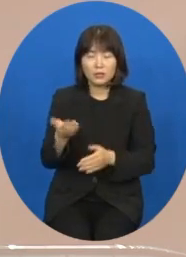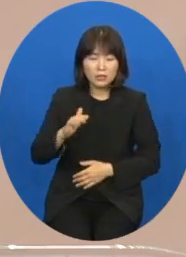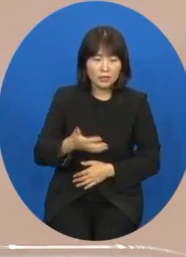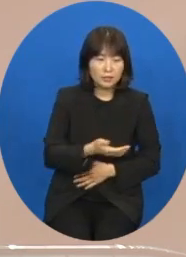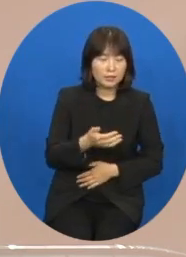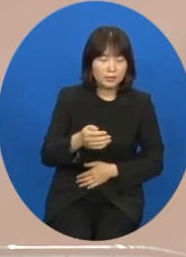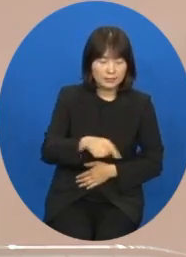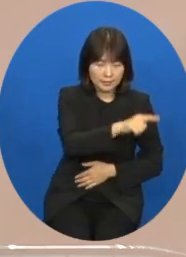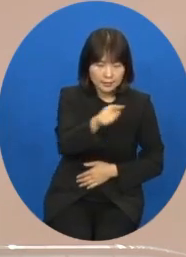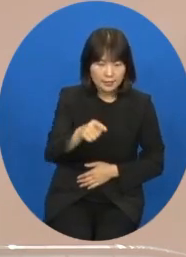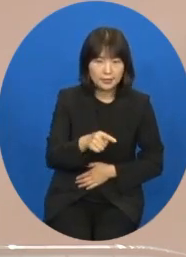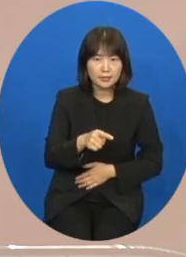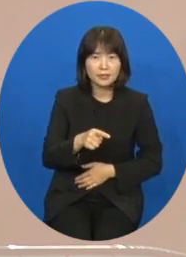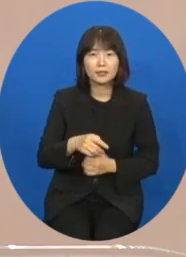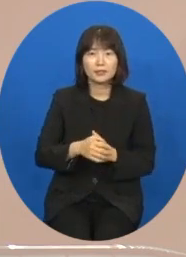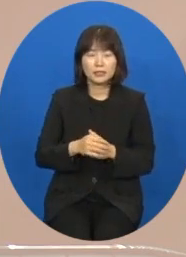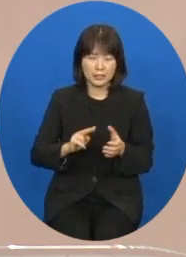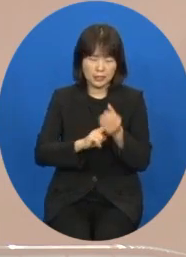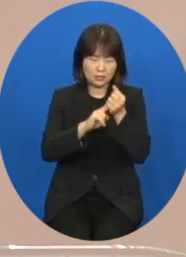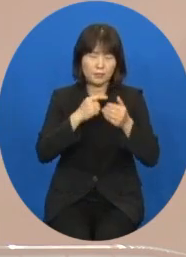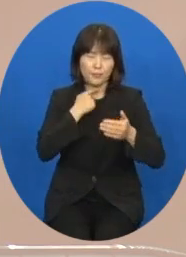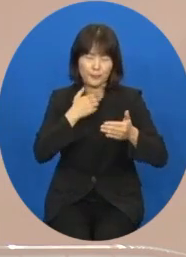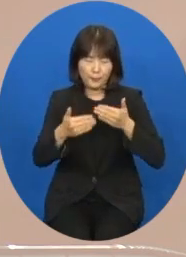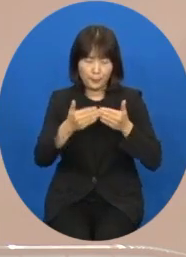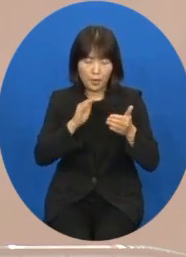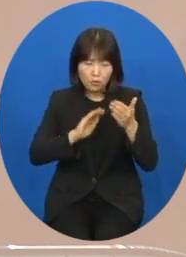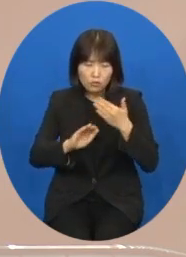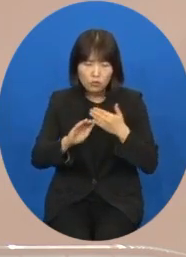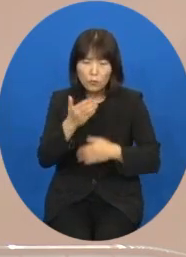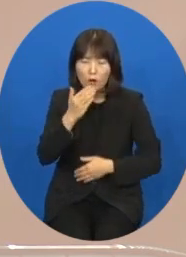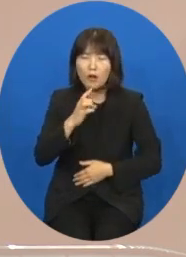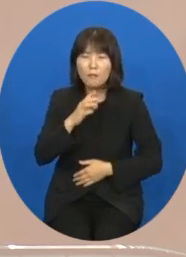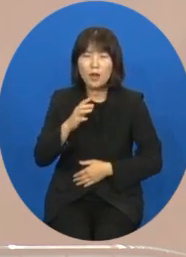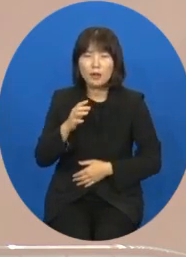기적을 경험하고는 온통 먹는 것에만 매달리는 거예요.